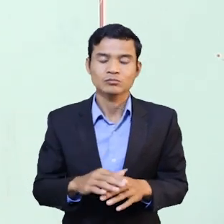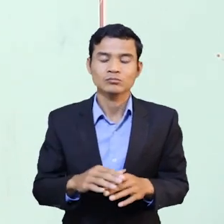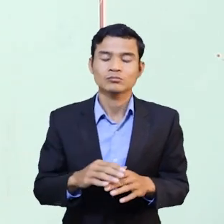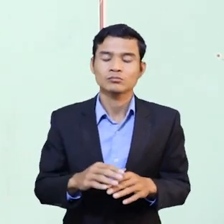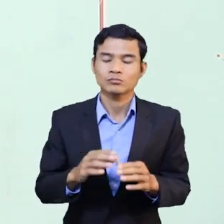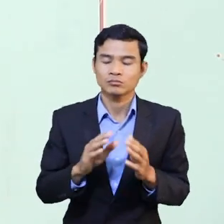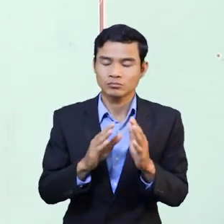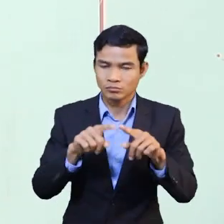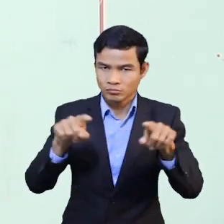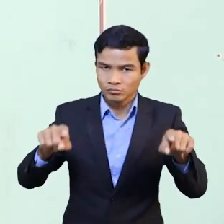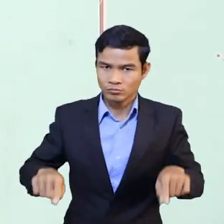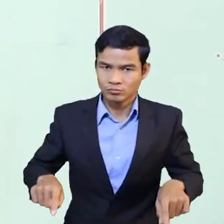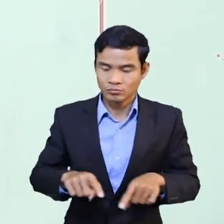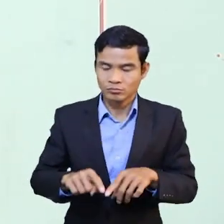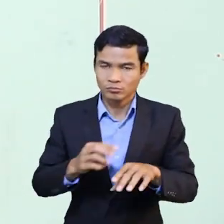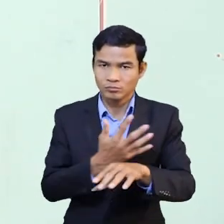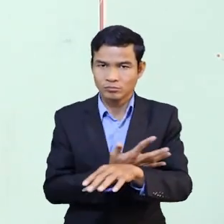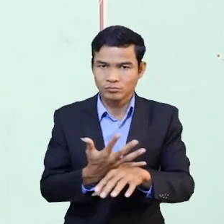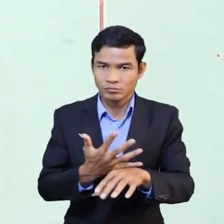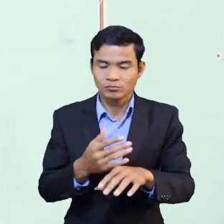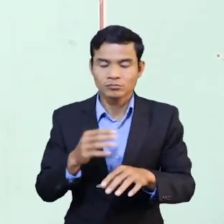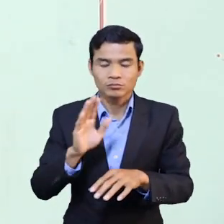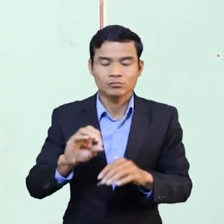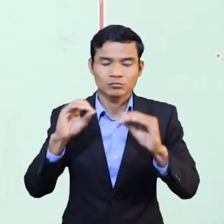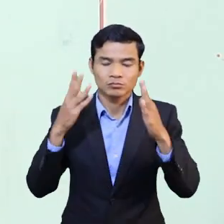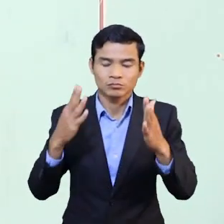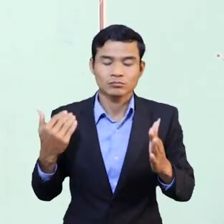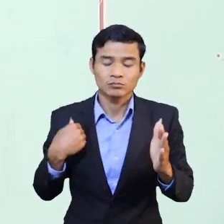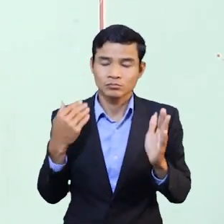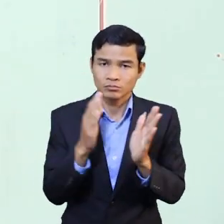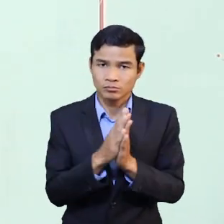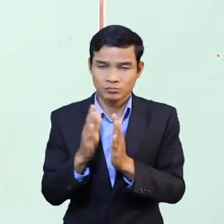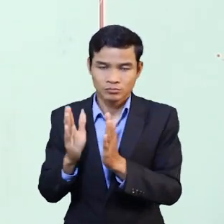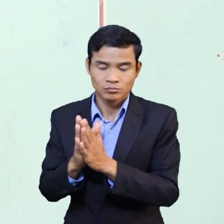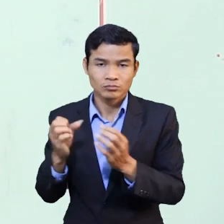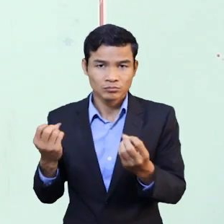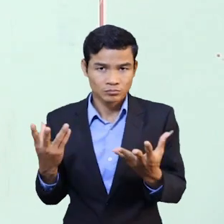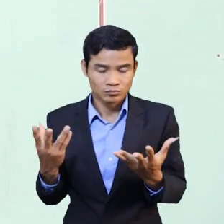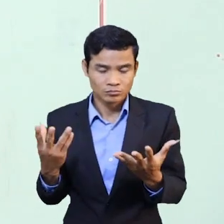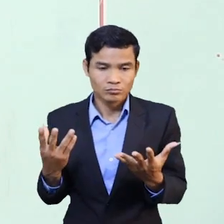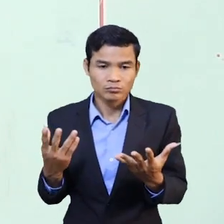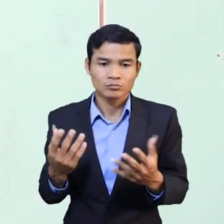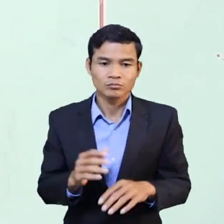cá chà ta con lư nẹt kêu tẹt đai chấm nuốt phần mặn đòn con